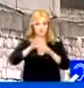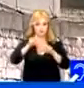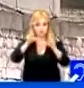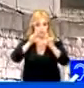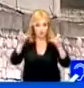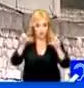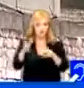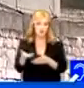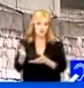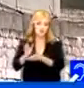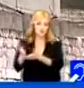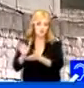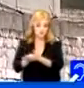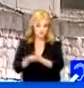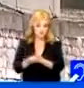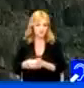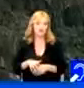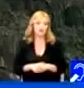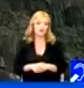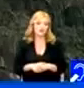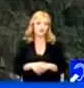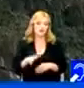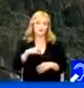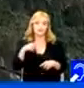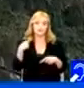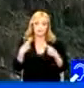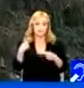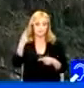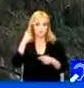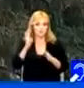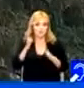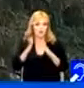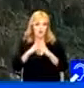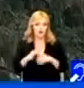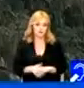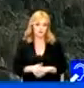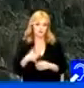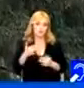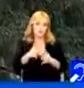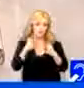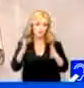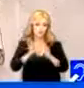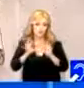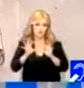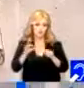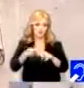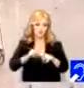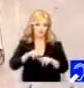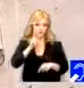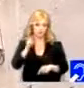prietenii. Colegii de celulă sunt familia lor, dar gândurile le sunt tot acasă. Un reportaj în exclusivitate imediat la